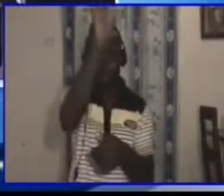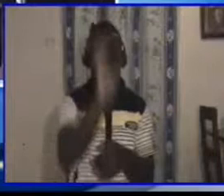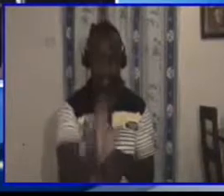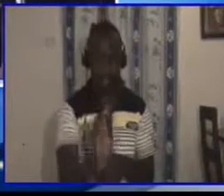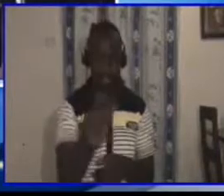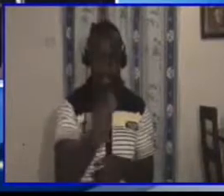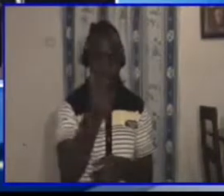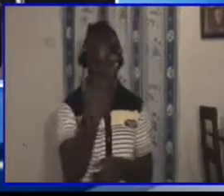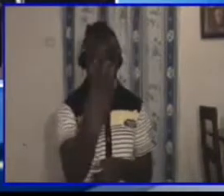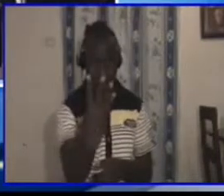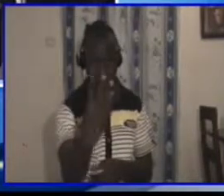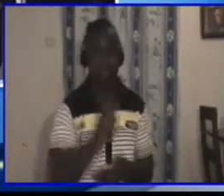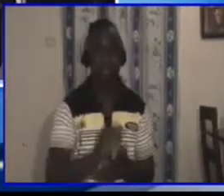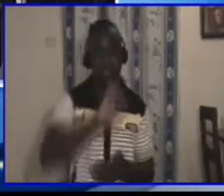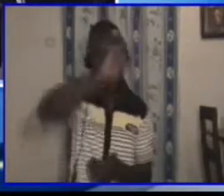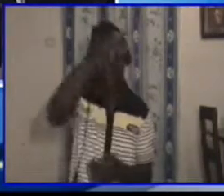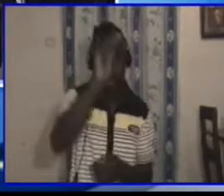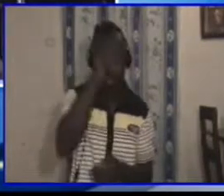di dio